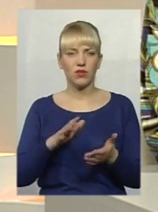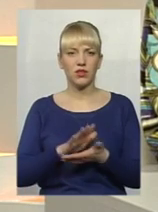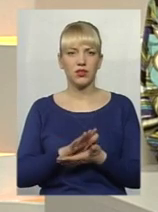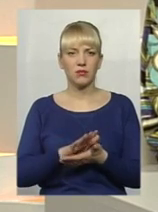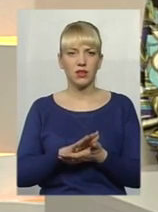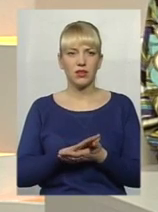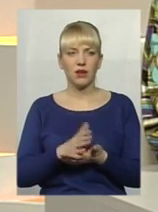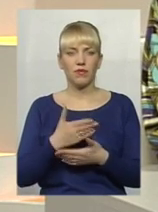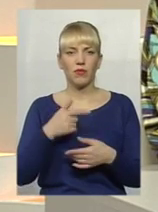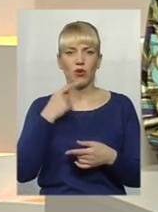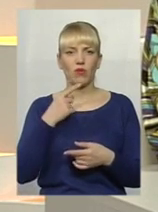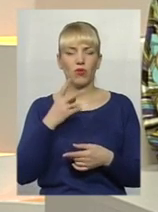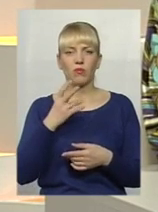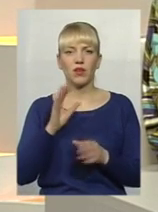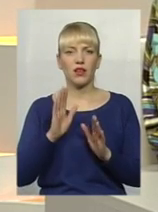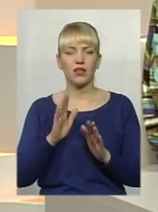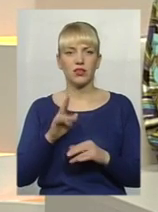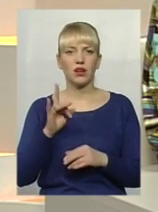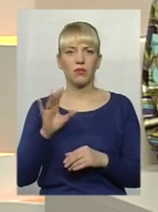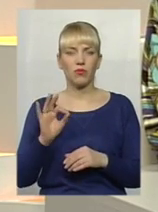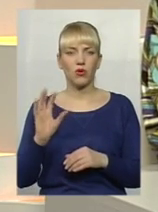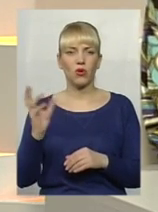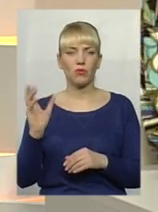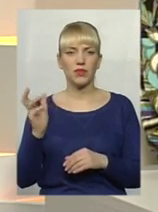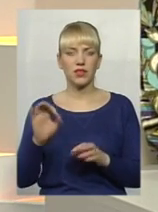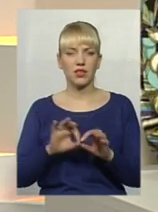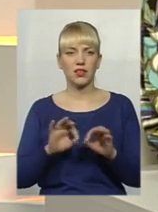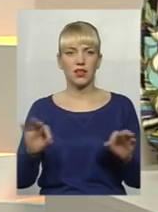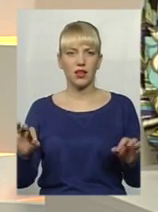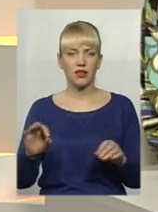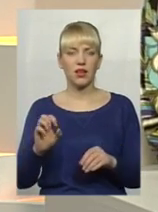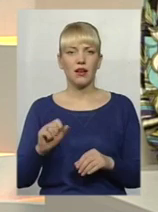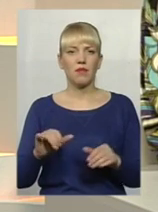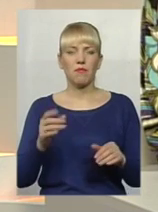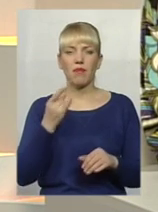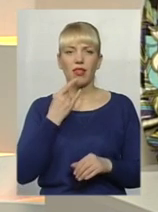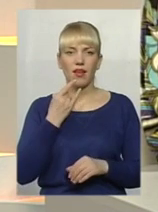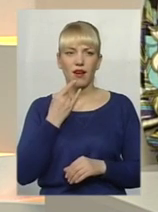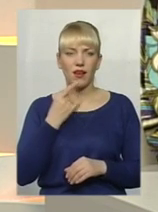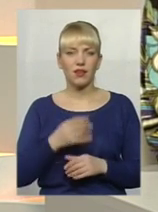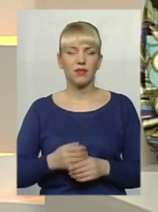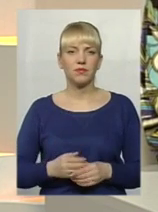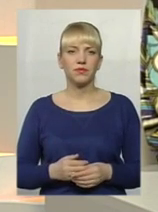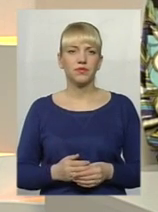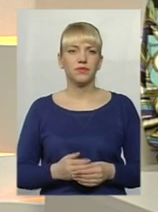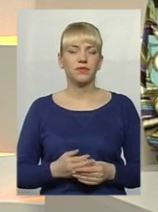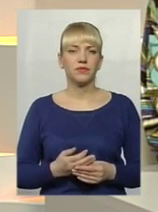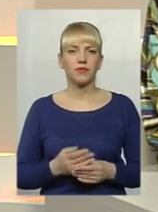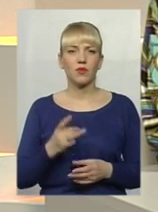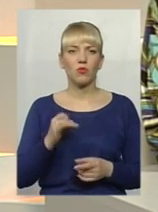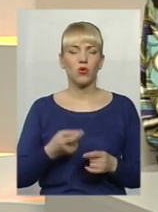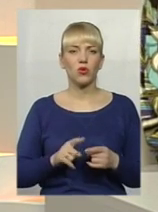тут говоримо, власне, не лише про люмінесцентні лампи, так само батарейки, власне, про